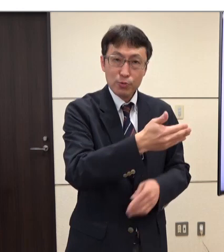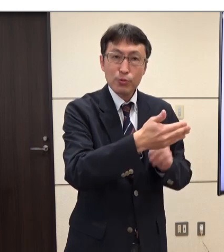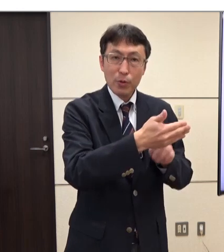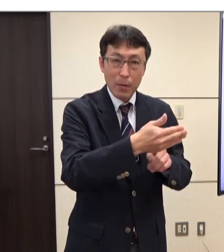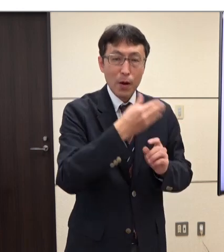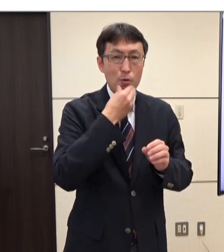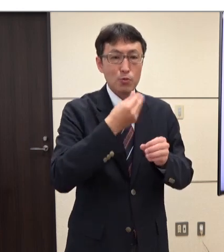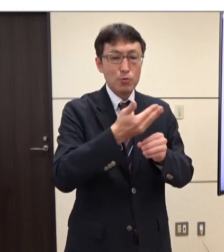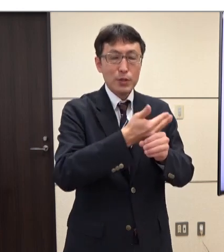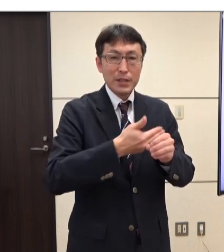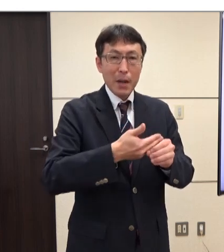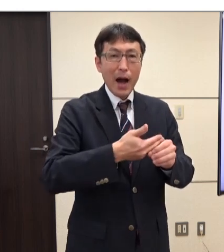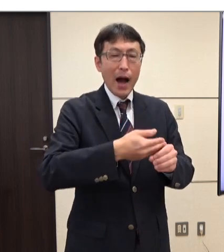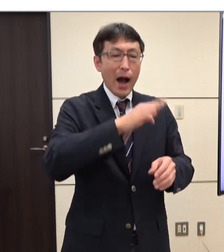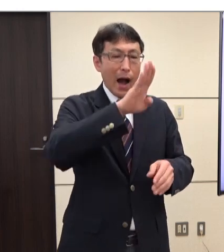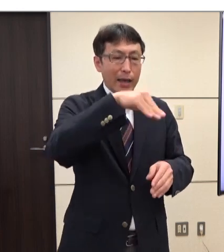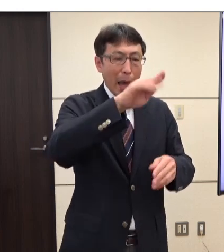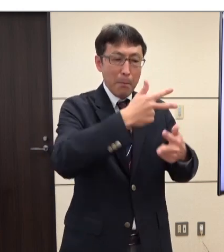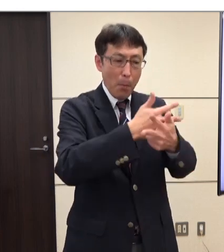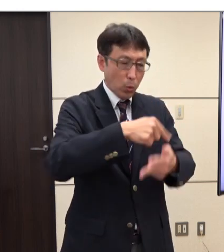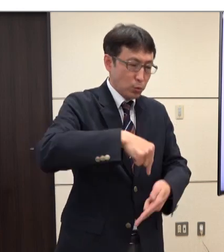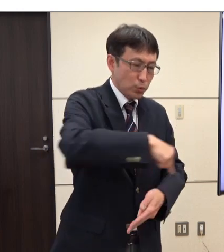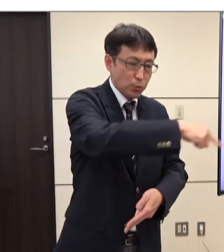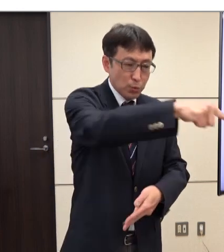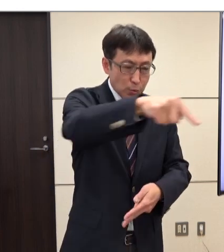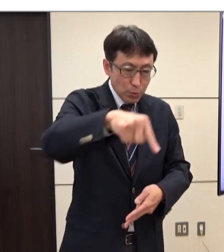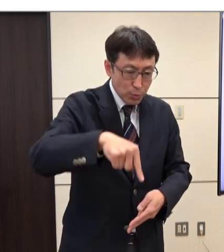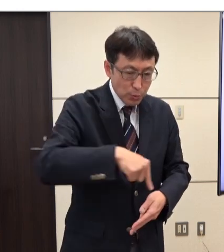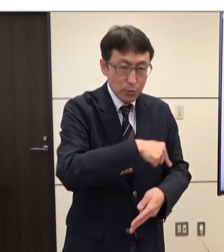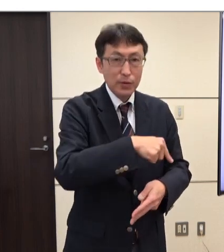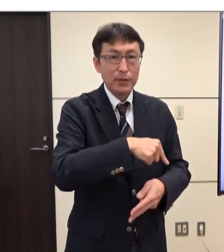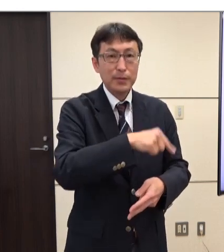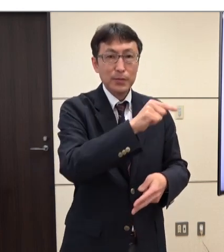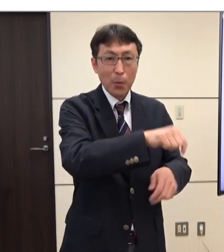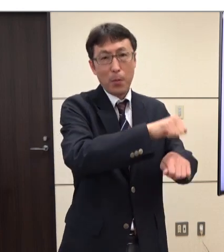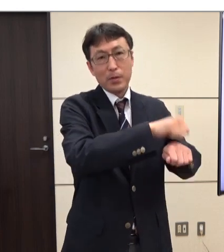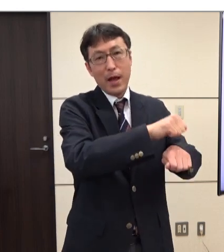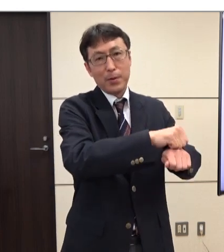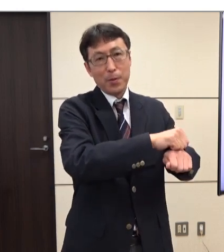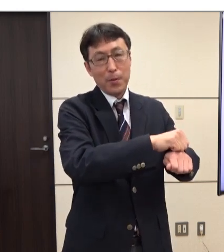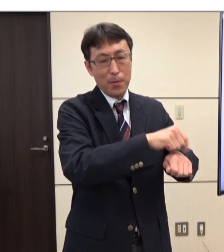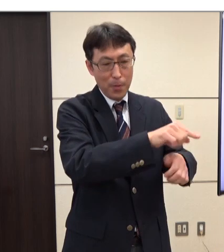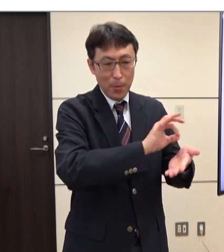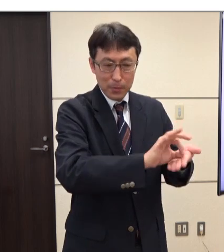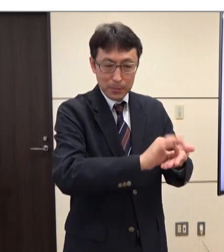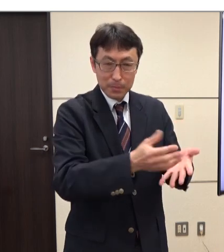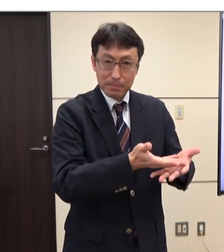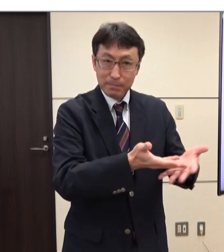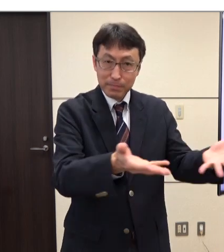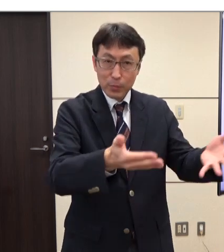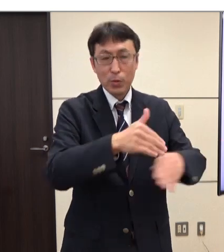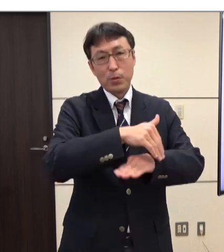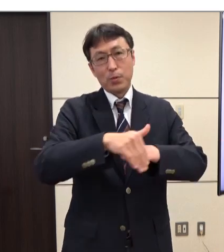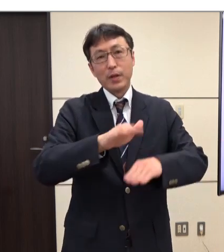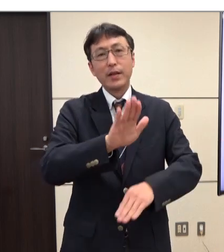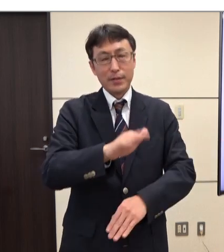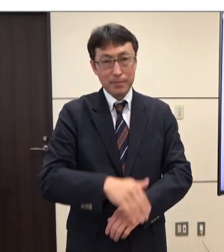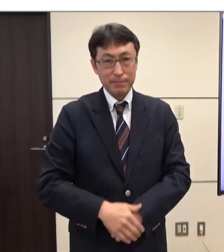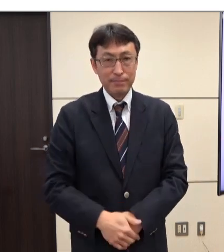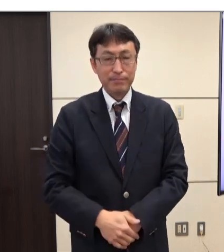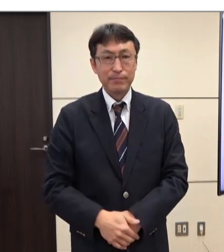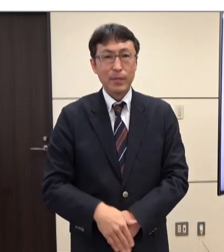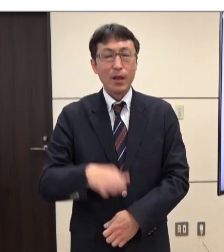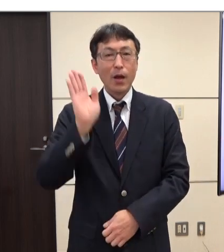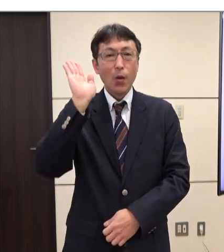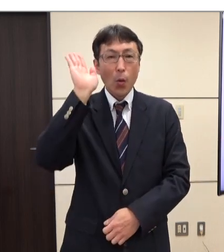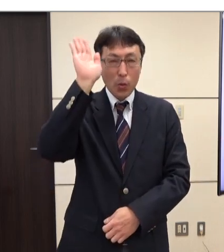禍の方もですね、だいぶ感染者数が少なくなってまいりましたので、今後は市役所